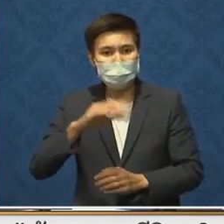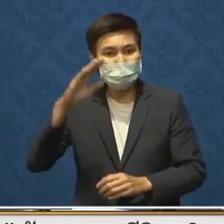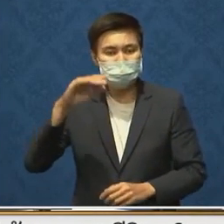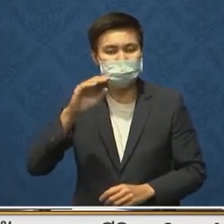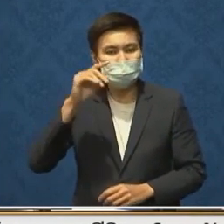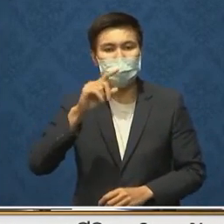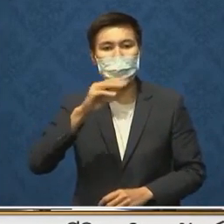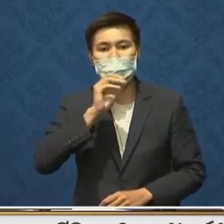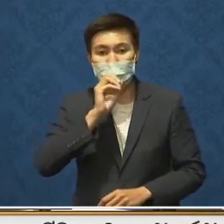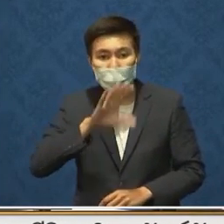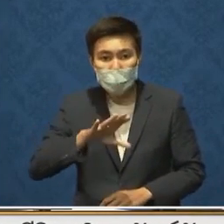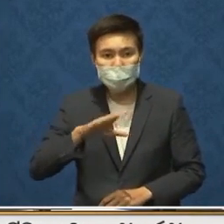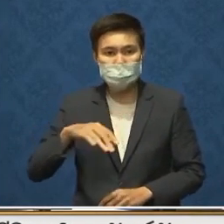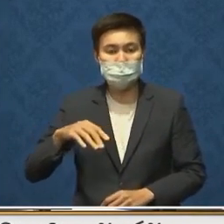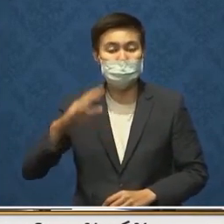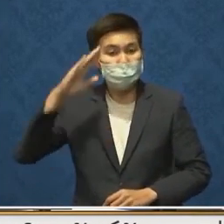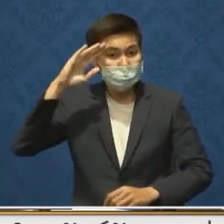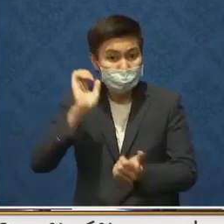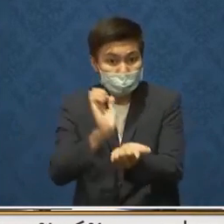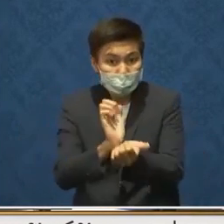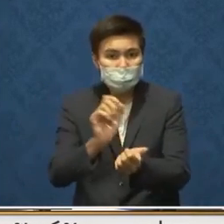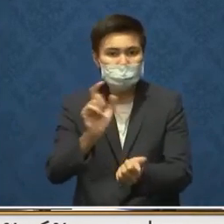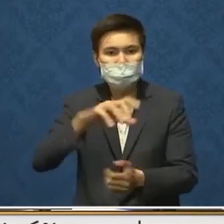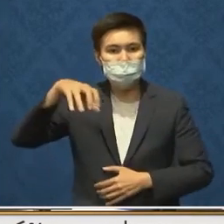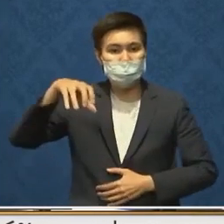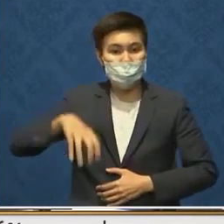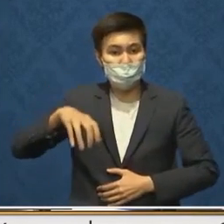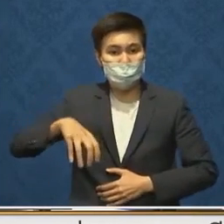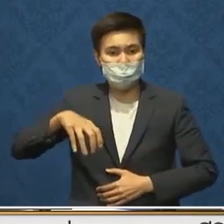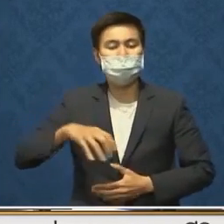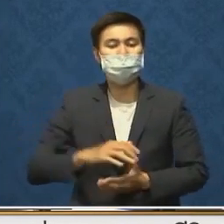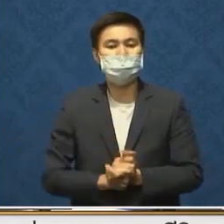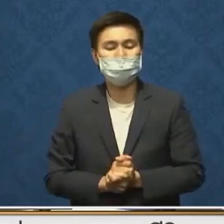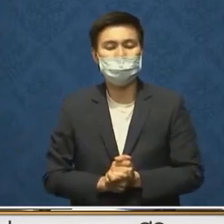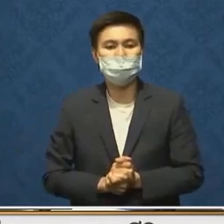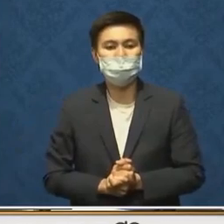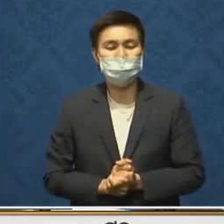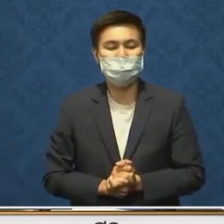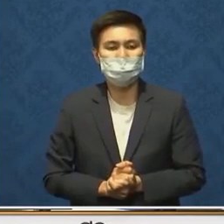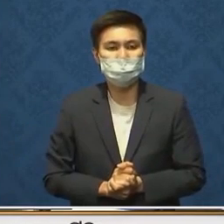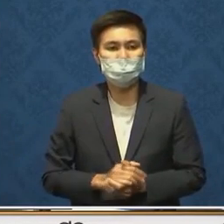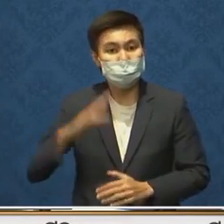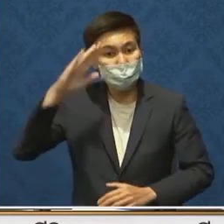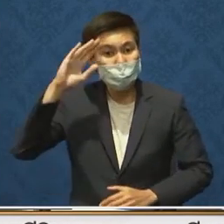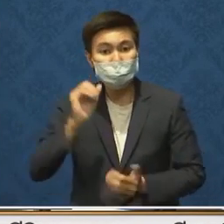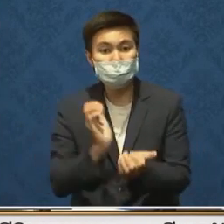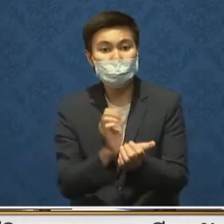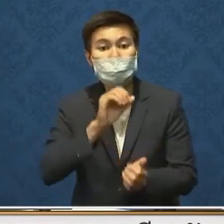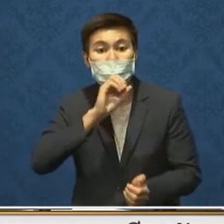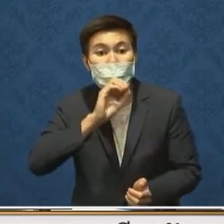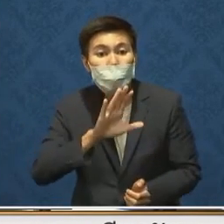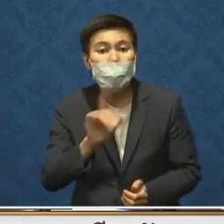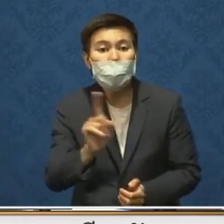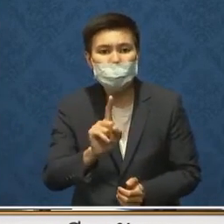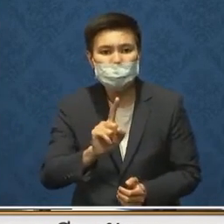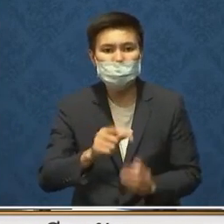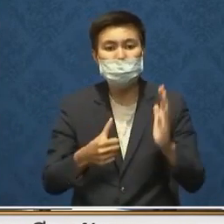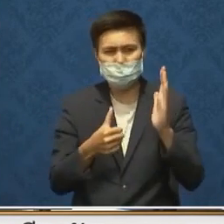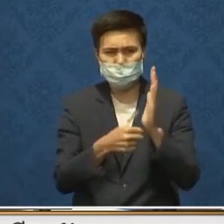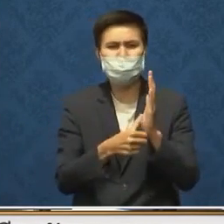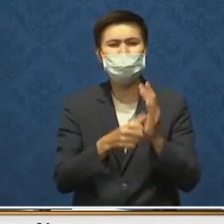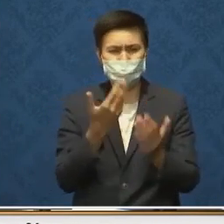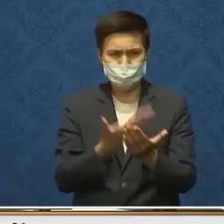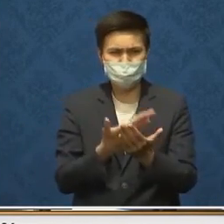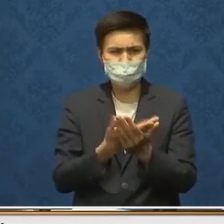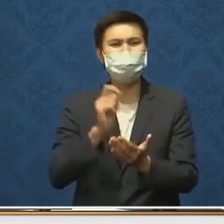รงพักไปรงพักเลยปากตเขาตอบวาสอ, ๆตำรวจบอกว่าเป็ี่ก็ต้องชดใช